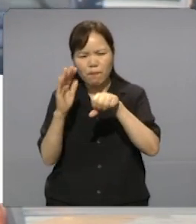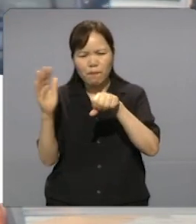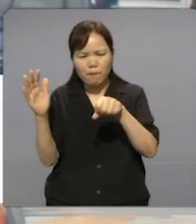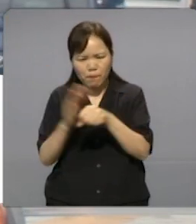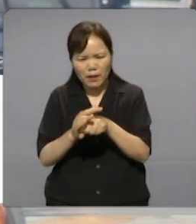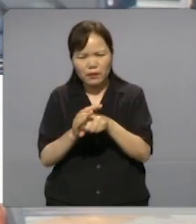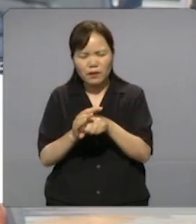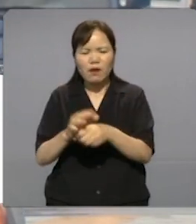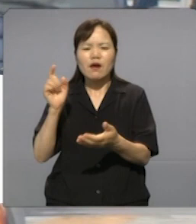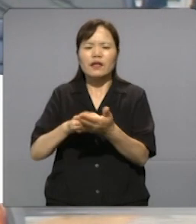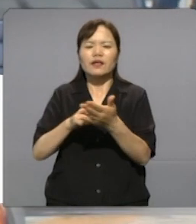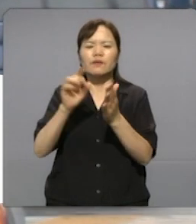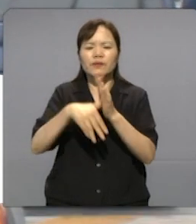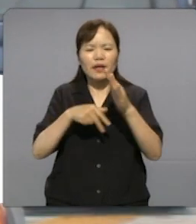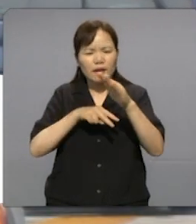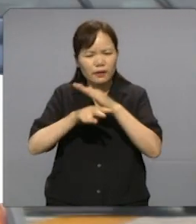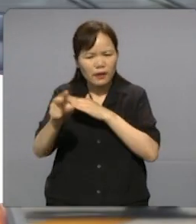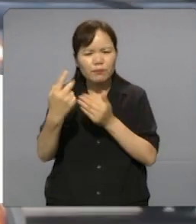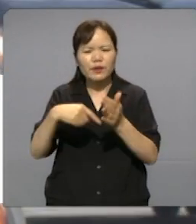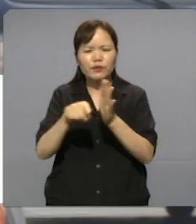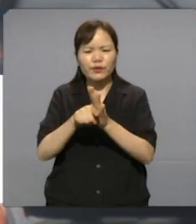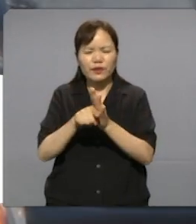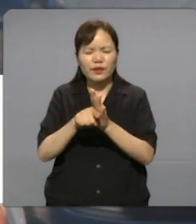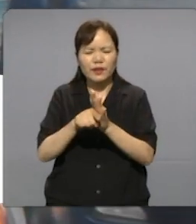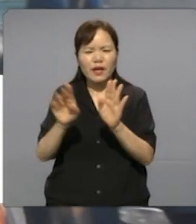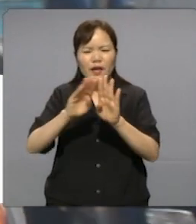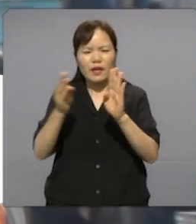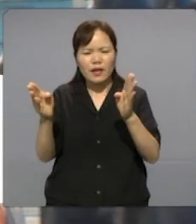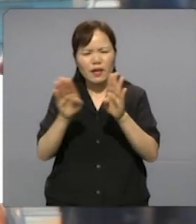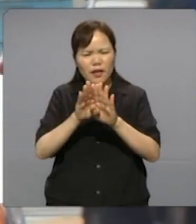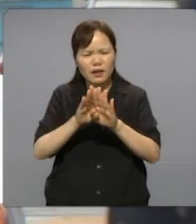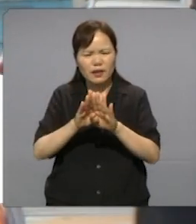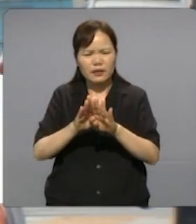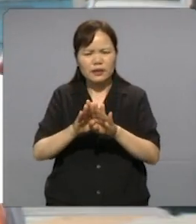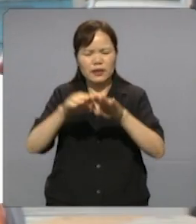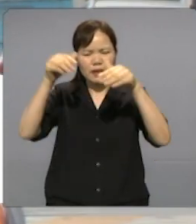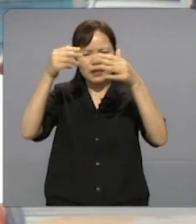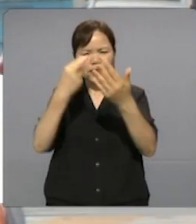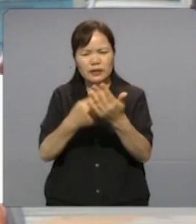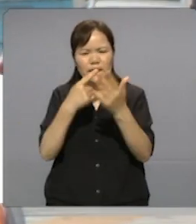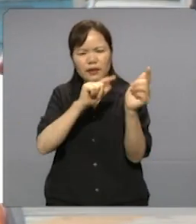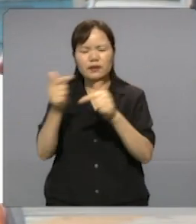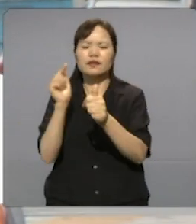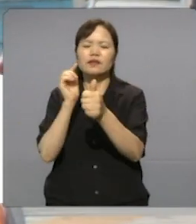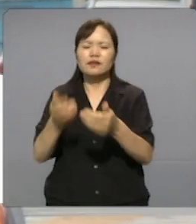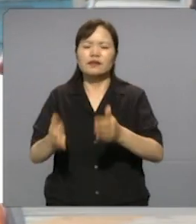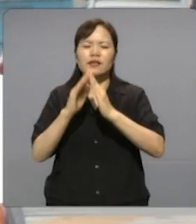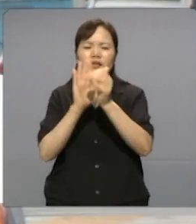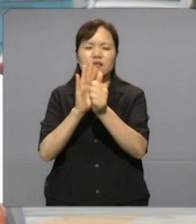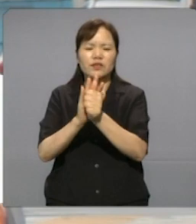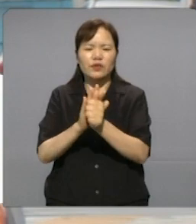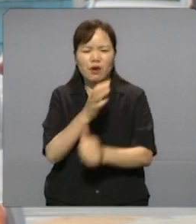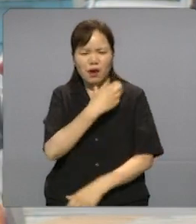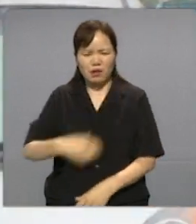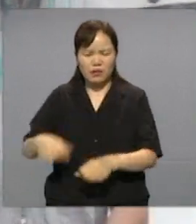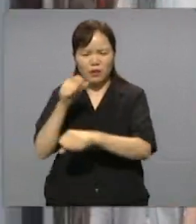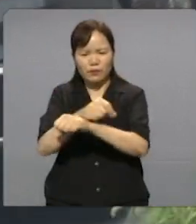긴급시 대피를 위하여 개폐식 방범창 설치를 지원해 드리고 있습니다. 거주지 동행정복지센터로 문의하여 주시기